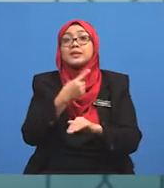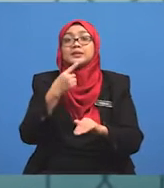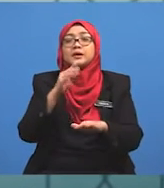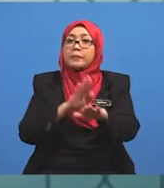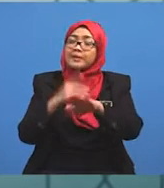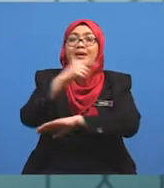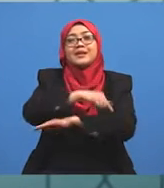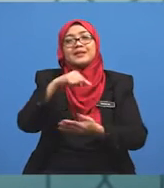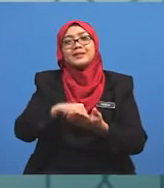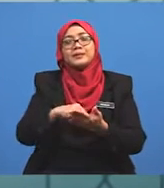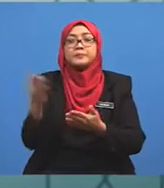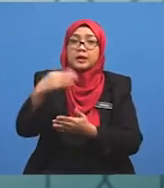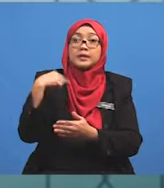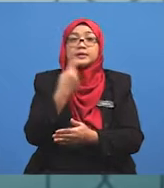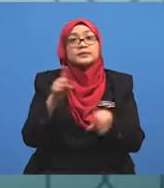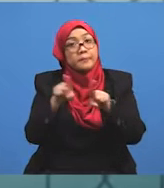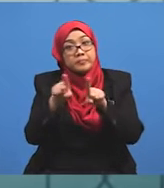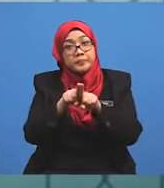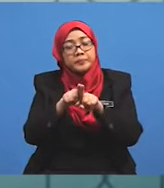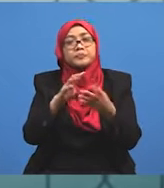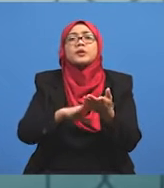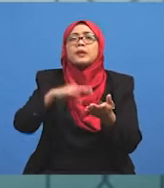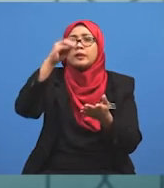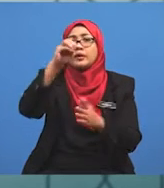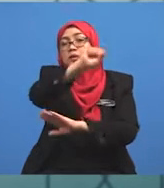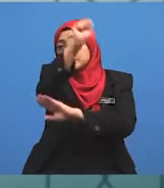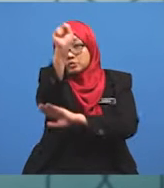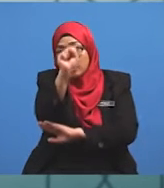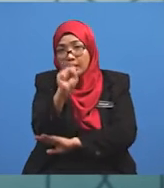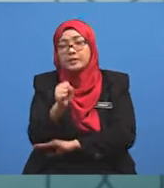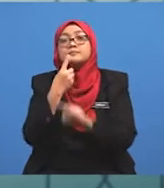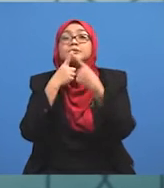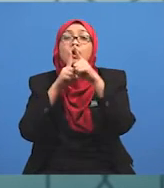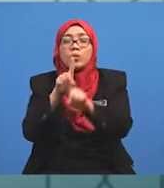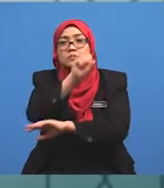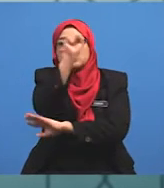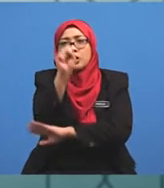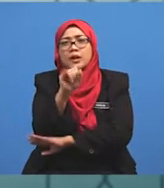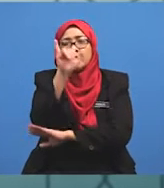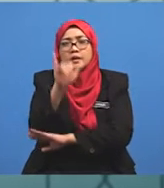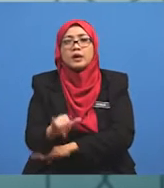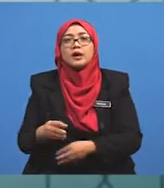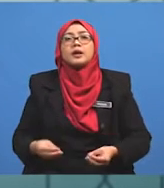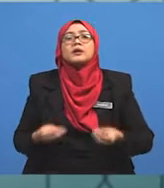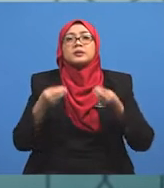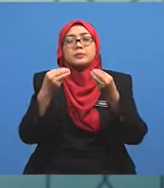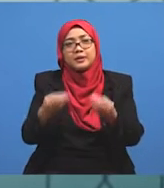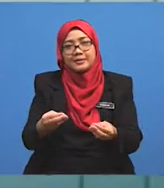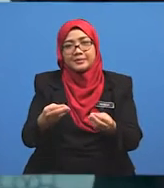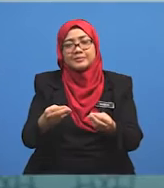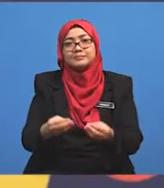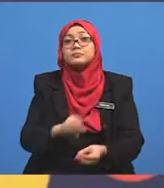sama-sama menjawab soalan objektif ini. Saya pasti murid-murid mampu memberikan jawapan yang betul. Soalan yang